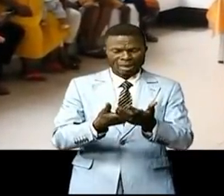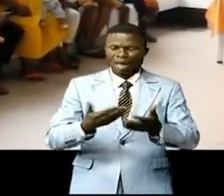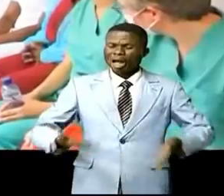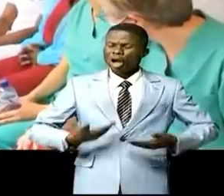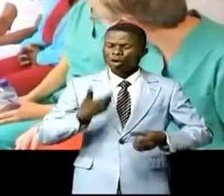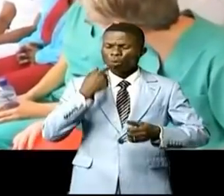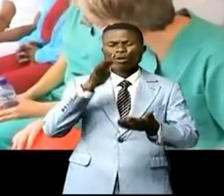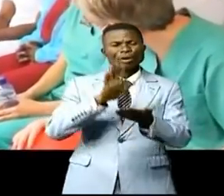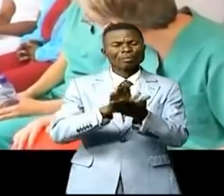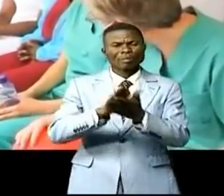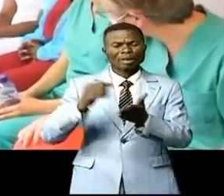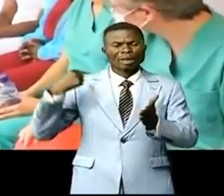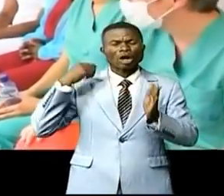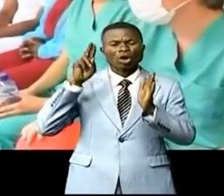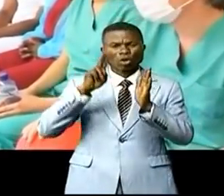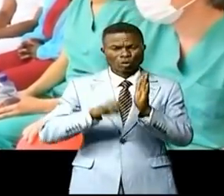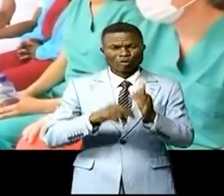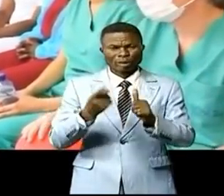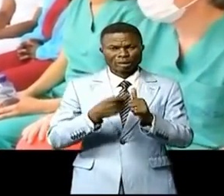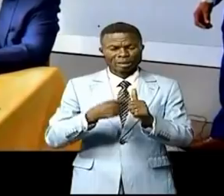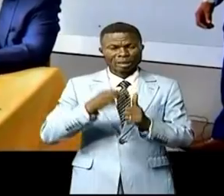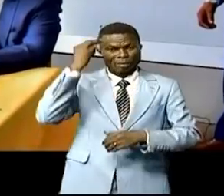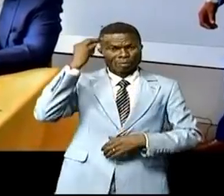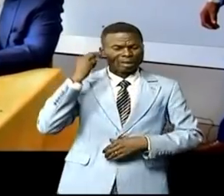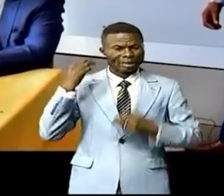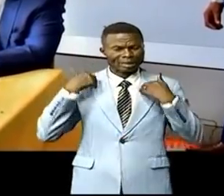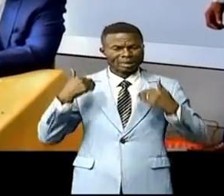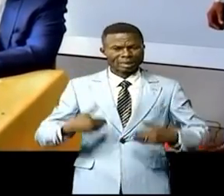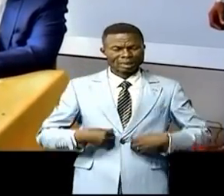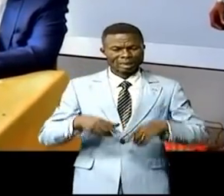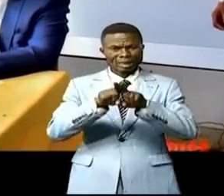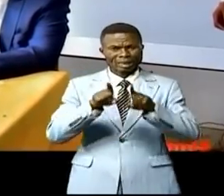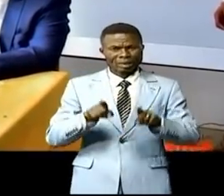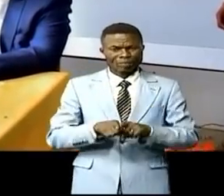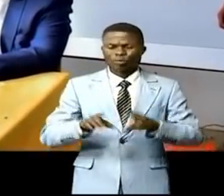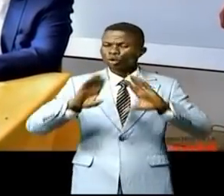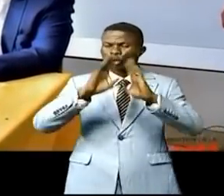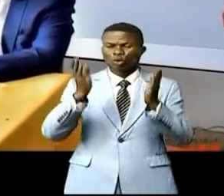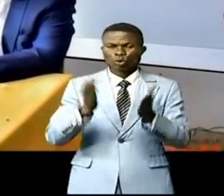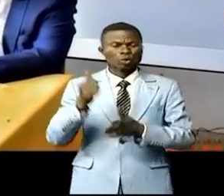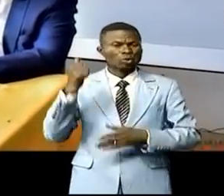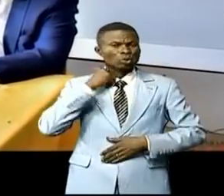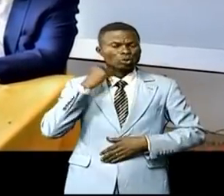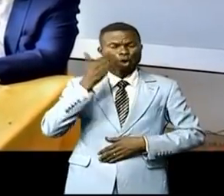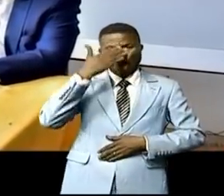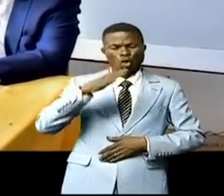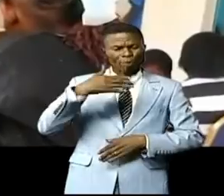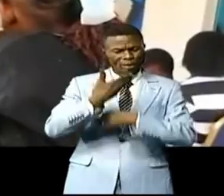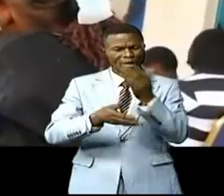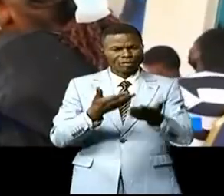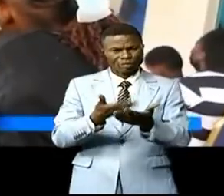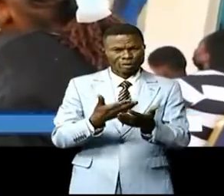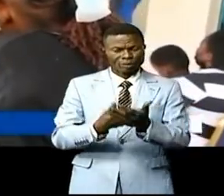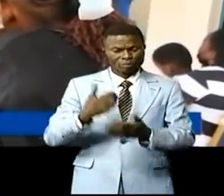remerciement au gouvernement, particulièrement au ministre de la Santé ainsi qu'à l'ensemble de médecins pour le travail abattu. L'opération a été très bien